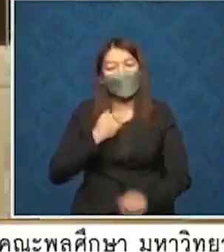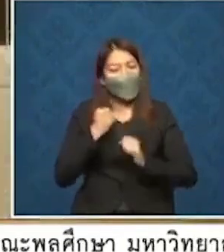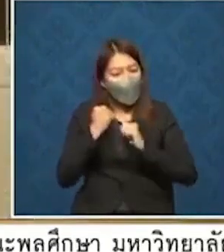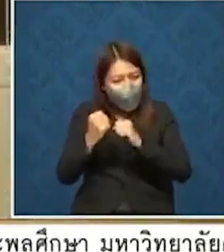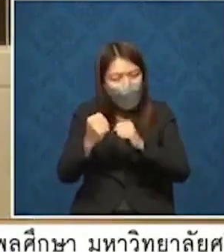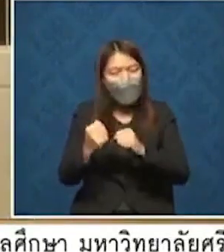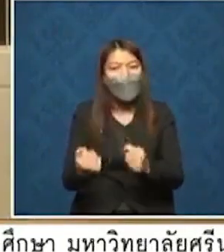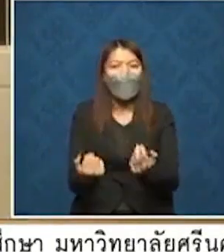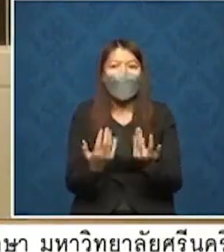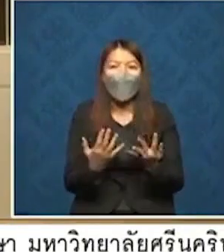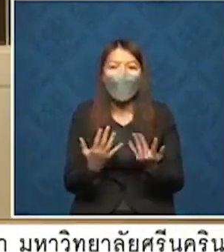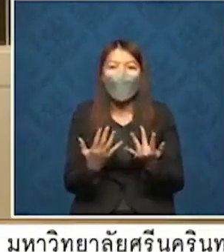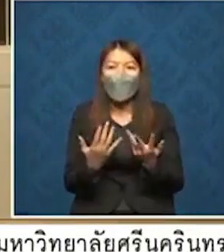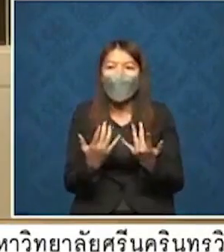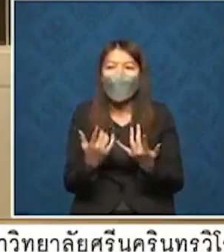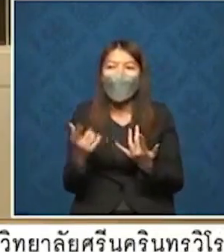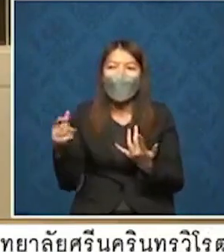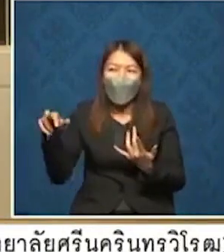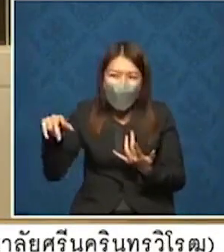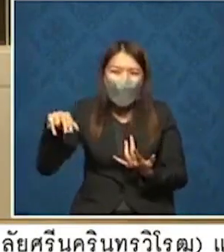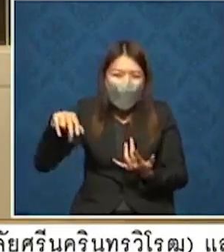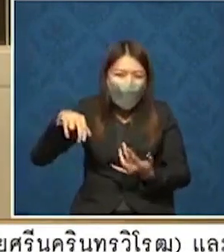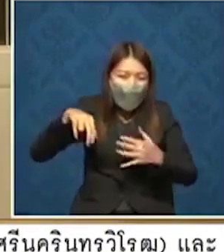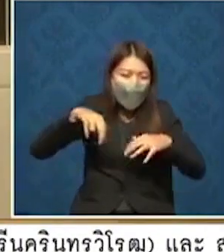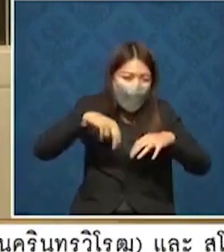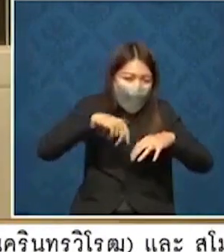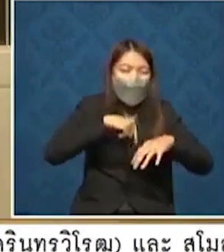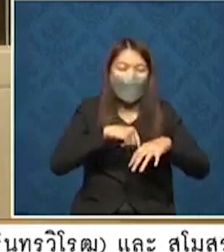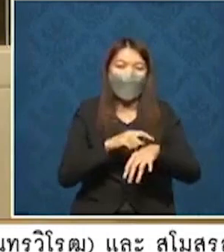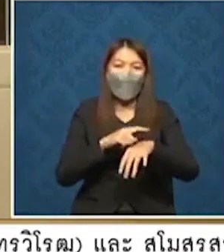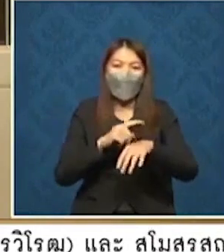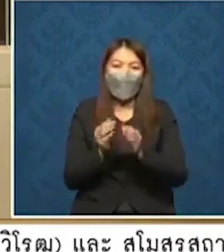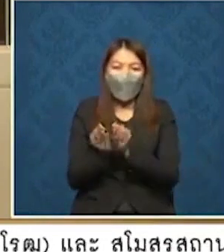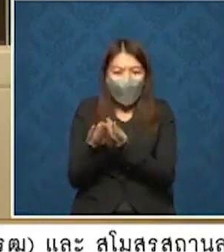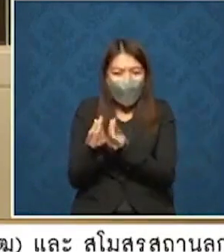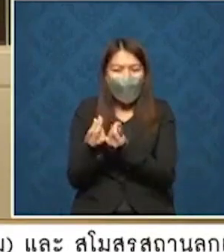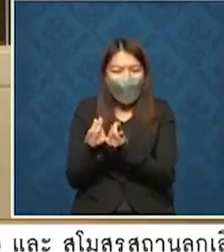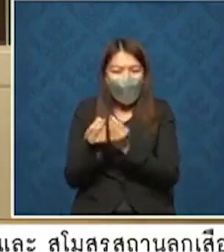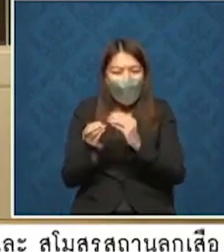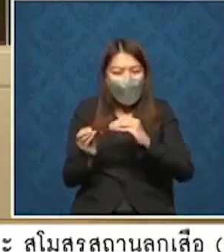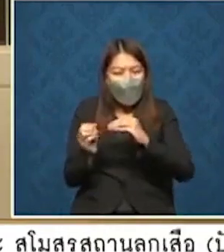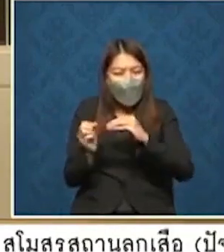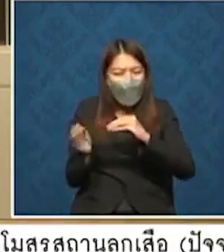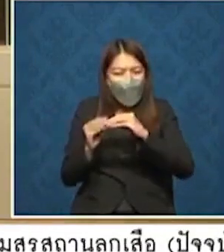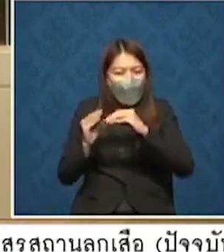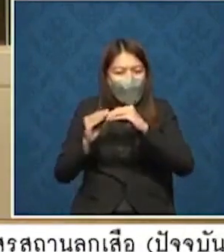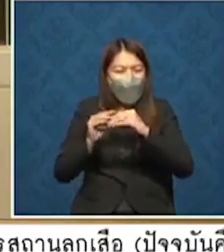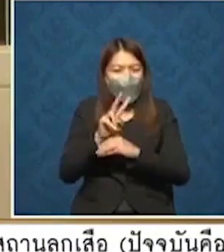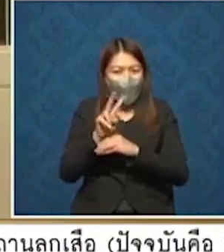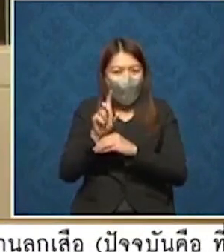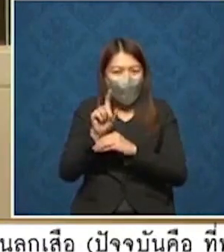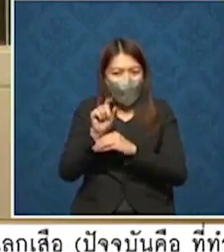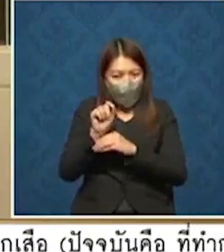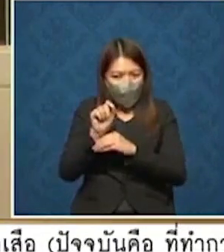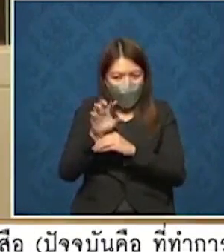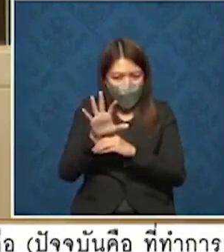เพื่อ chattingเราที่เข้ามาซึงตวเลขก็ขึ้นมาเร นะครับ ขณะนี้เป็ตัเลขประมาณ 225 ก